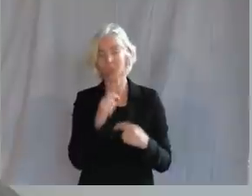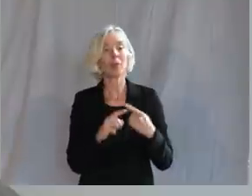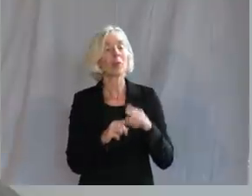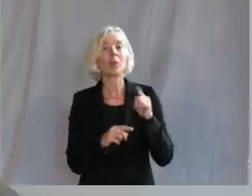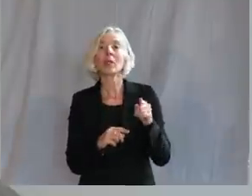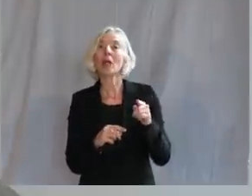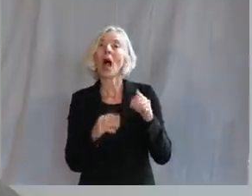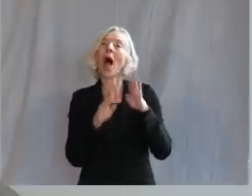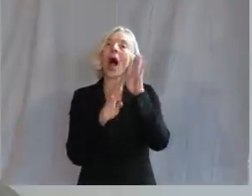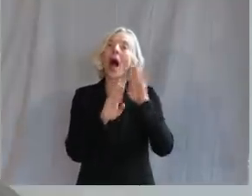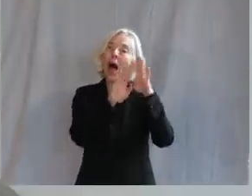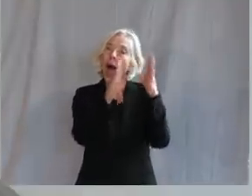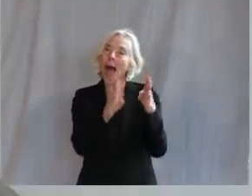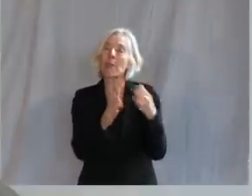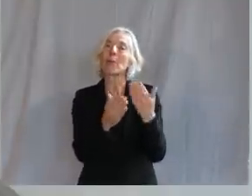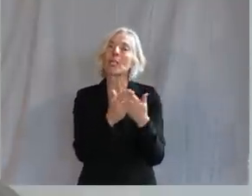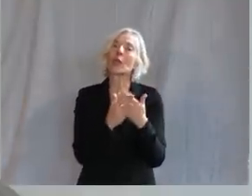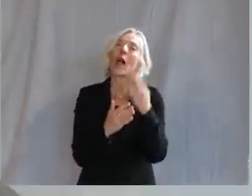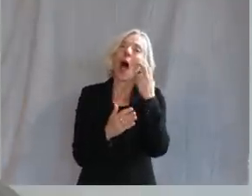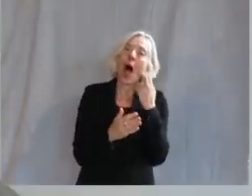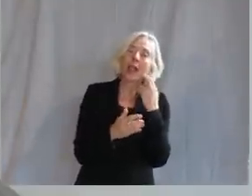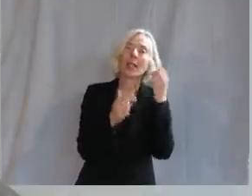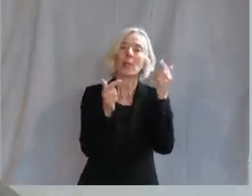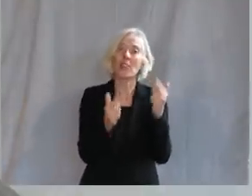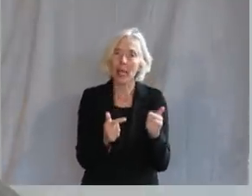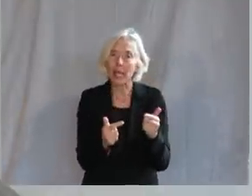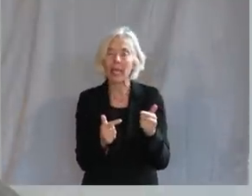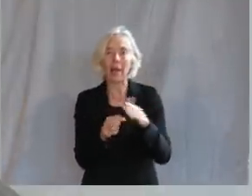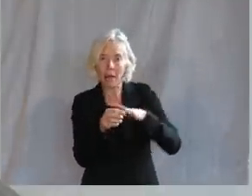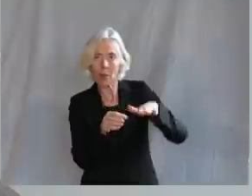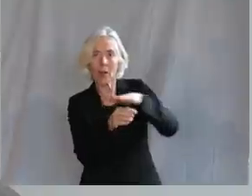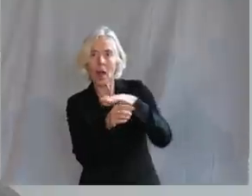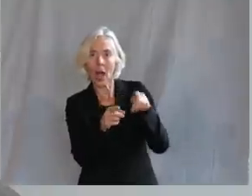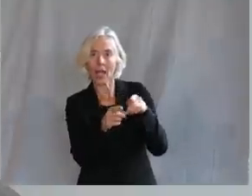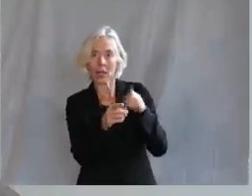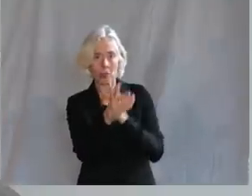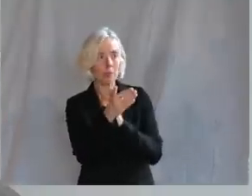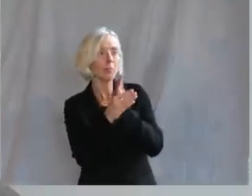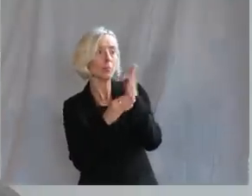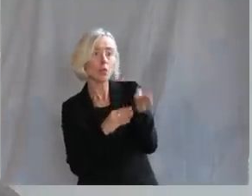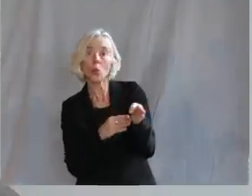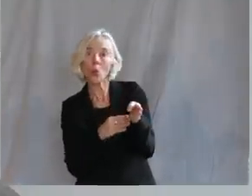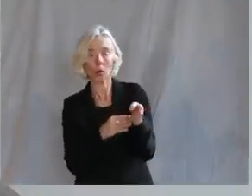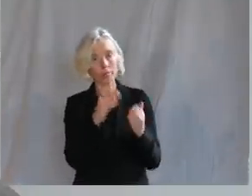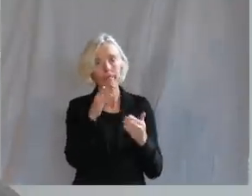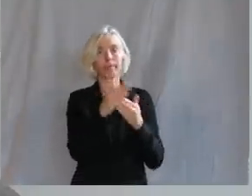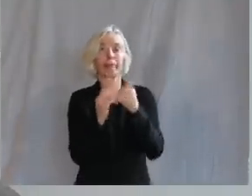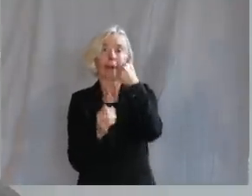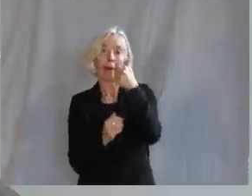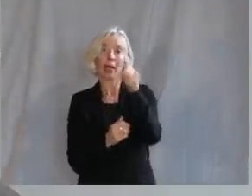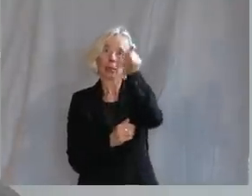Altenpflege, Pflegeeinrichtungen und so weiter, wird täglich auf eine Person beschränkt, pro